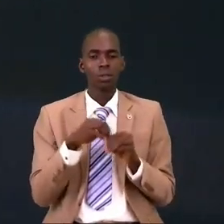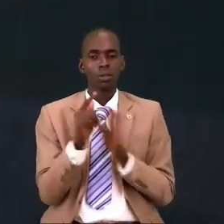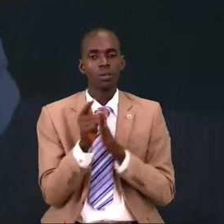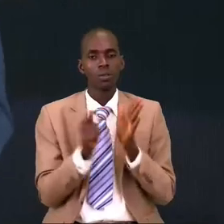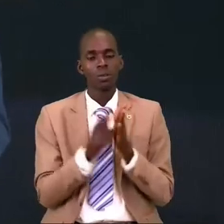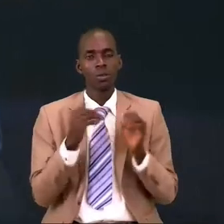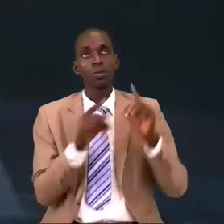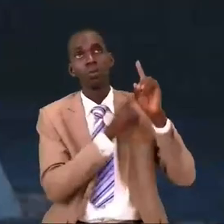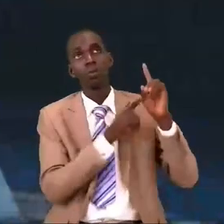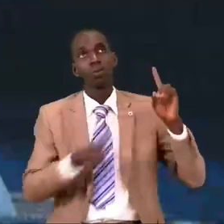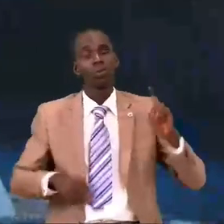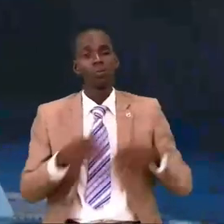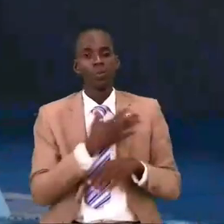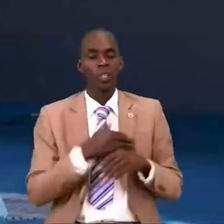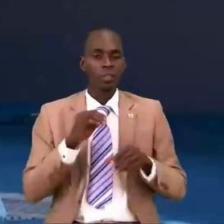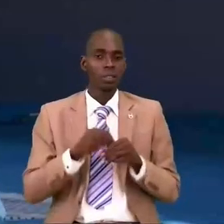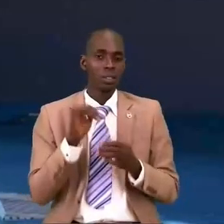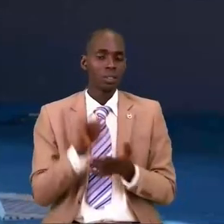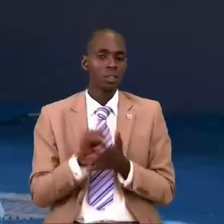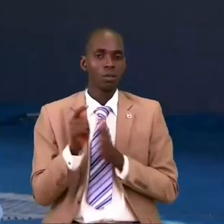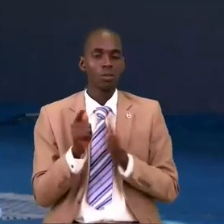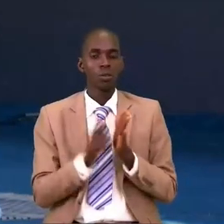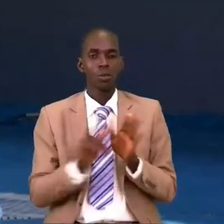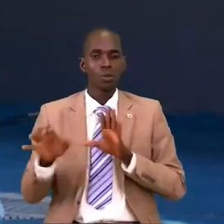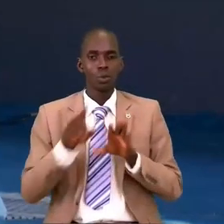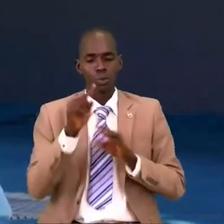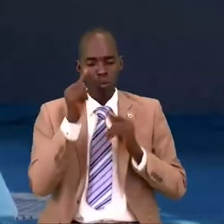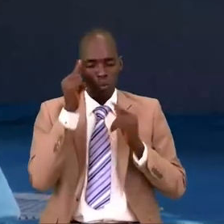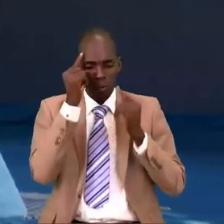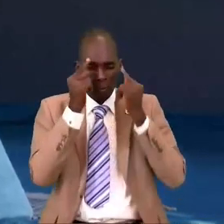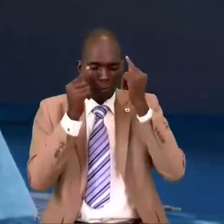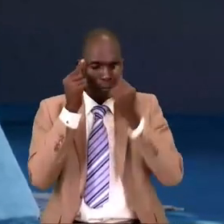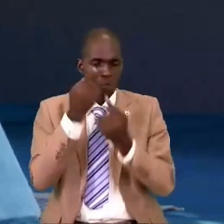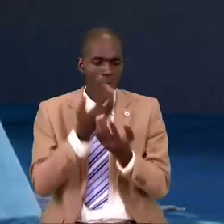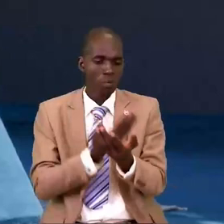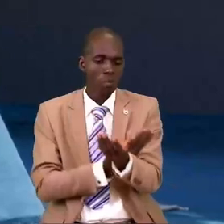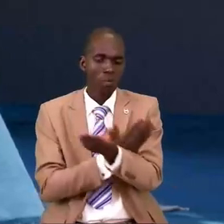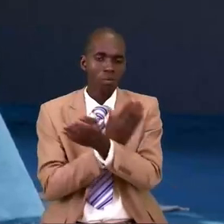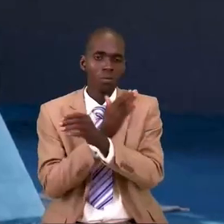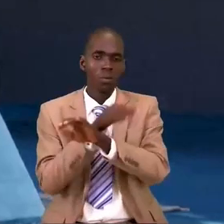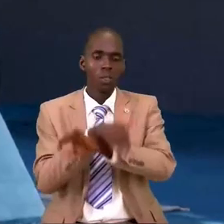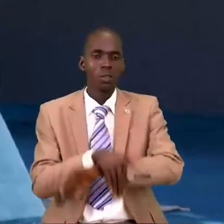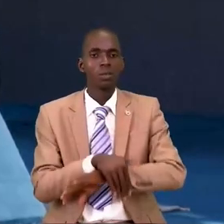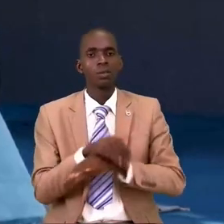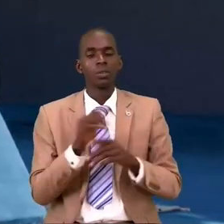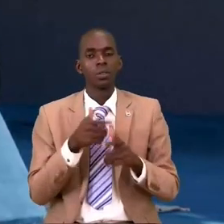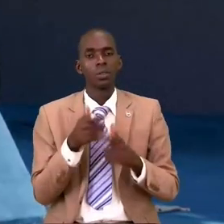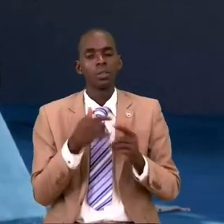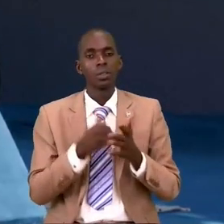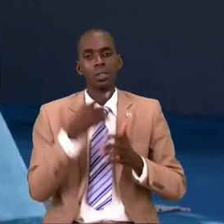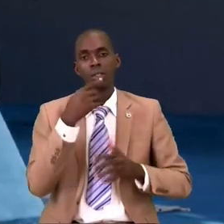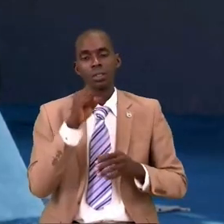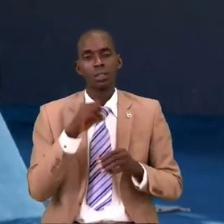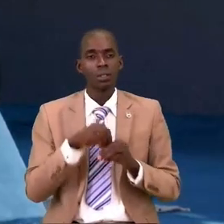et nuit. Verset 3. Il est comme un